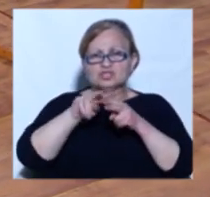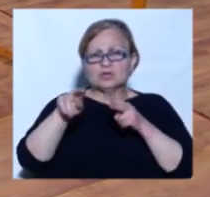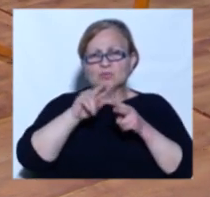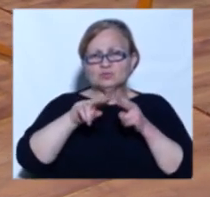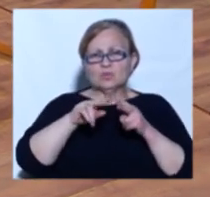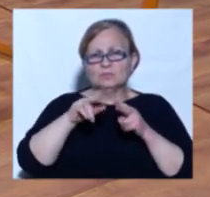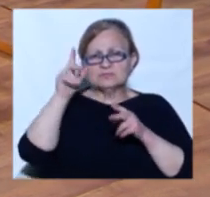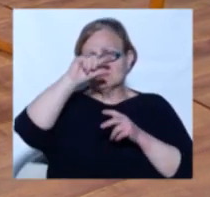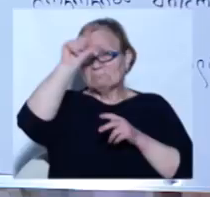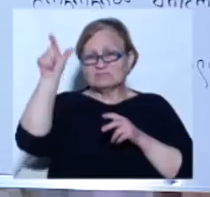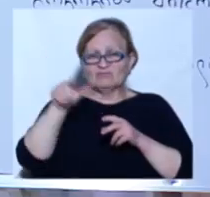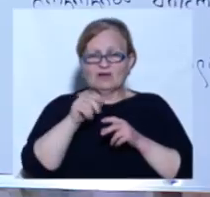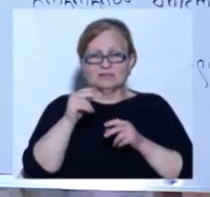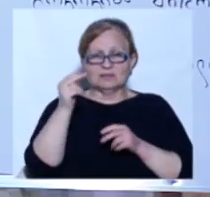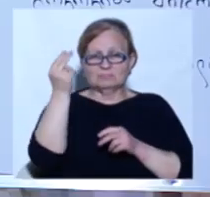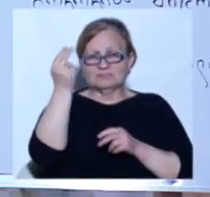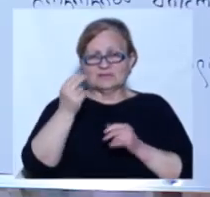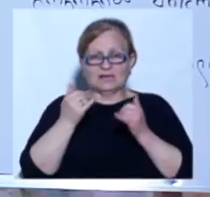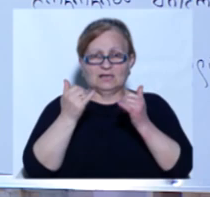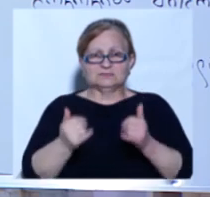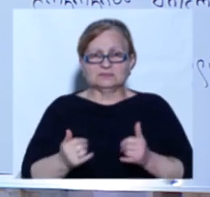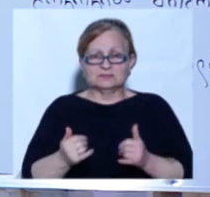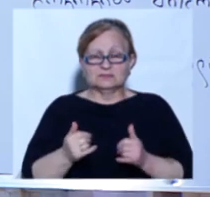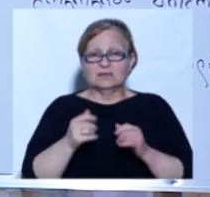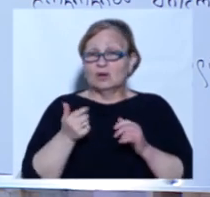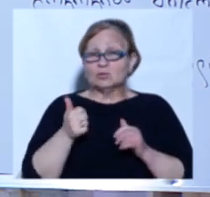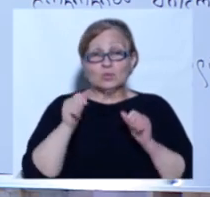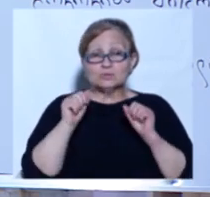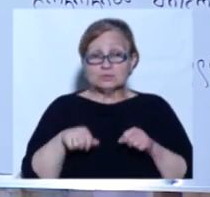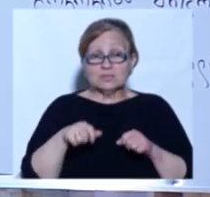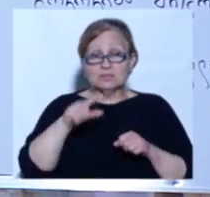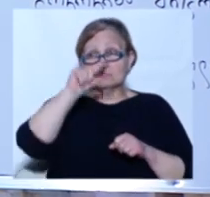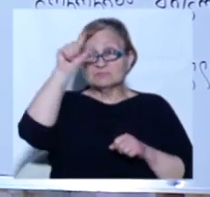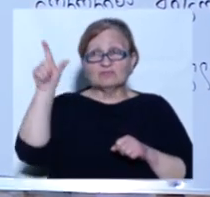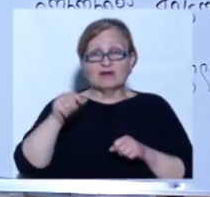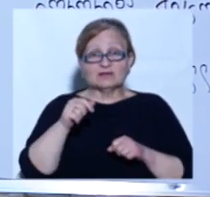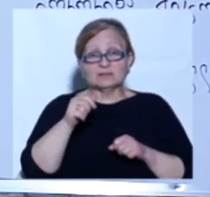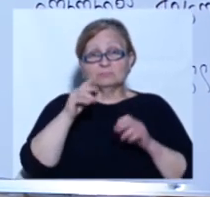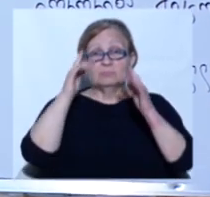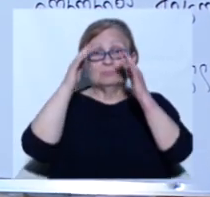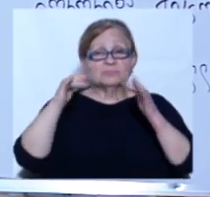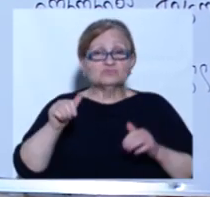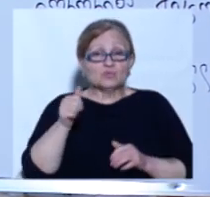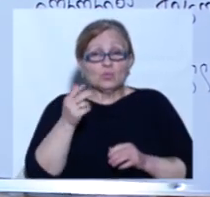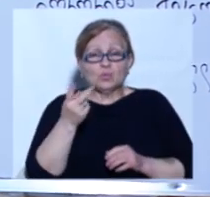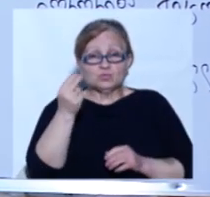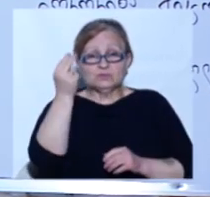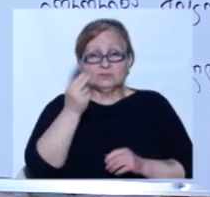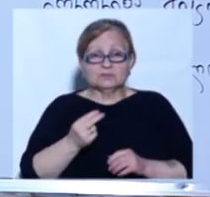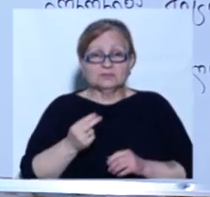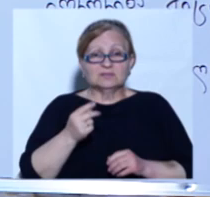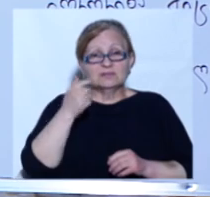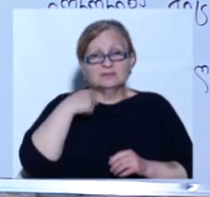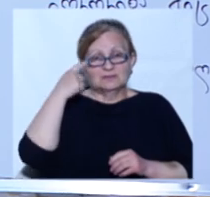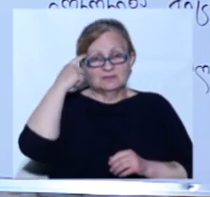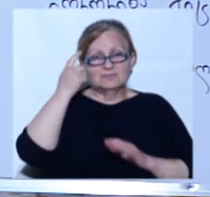დახატა. ერთი წამით რომ წარმოიდგინო, როგორ შეიძლება დახატოს მთვარემ ფიჭვი. დარწმუნებული ვარ, რომ